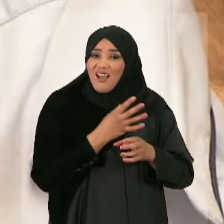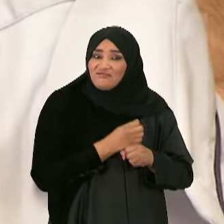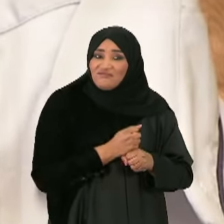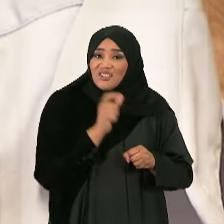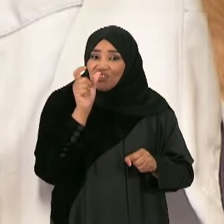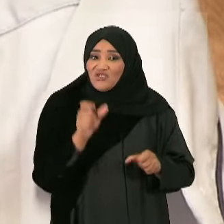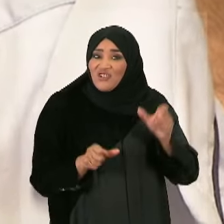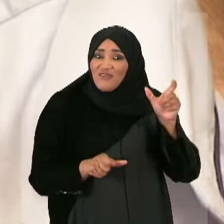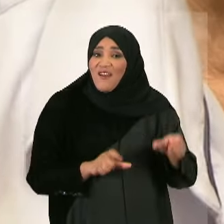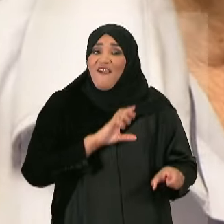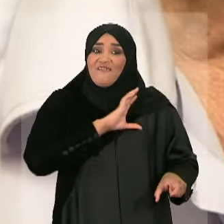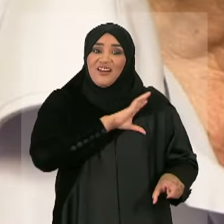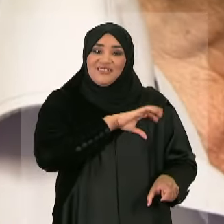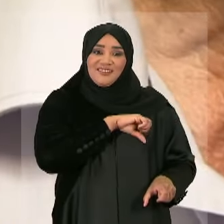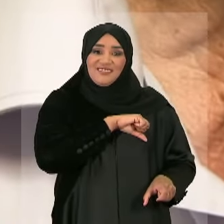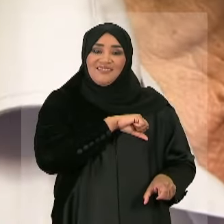شخصيتها الفلسطينية